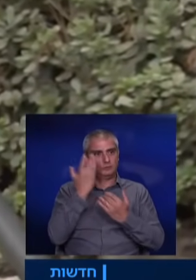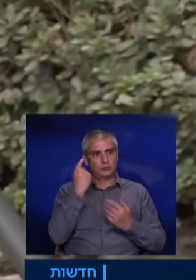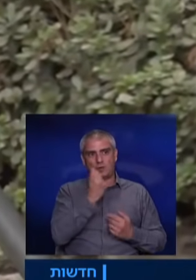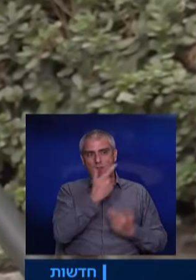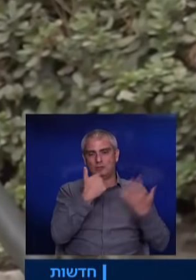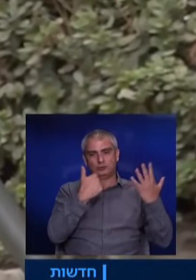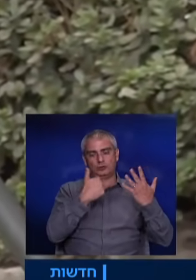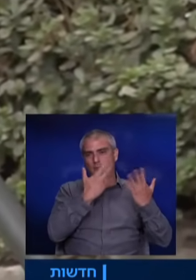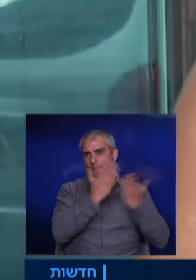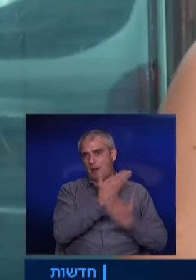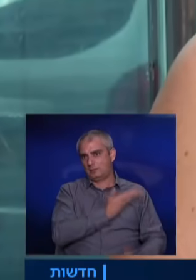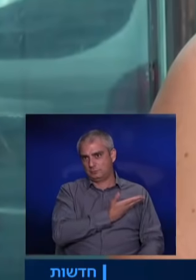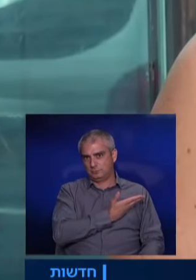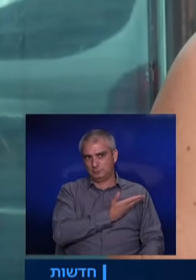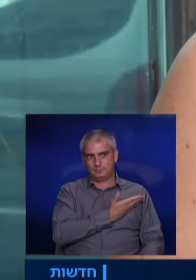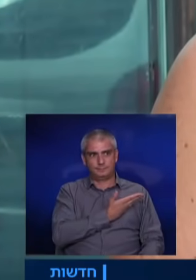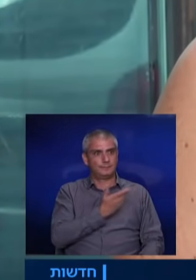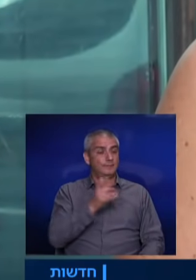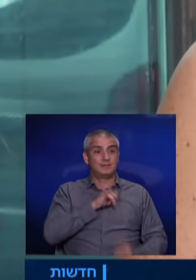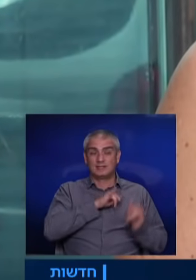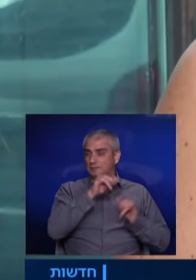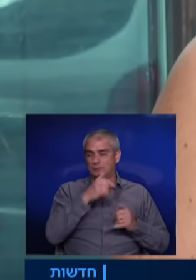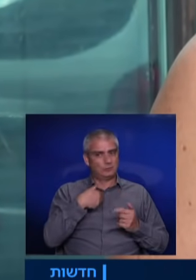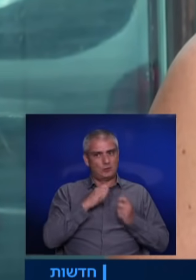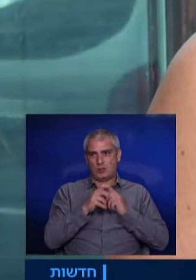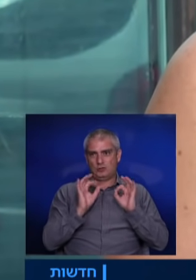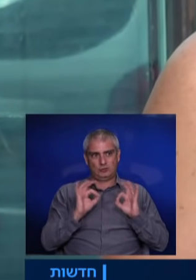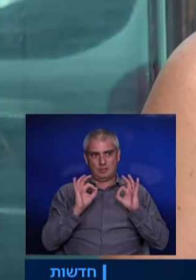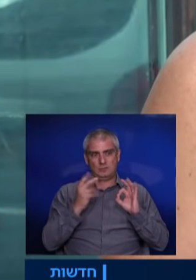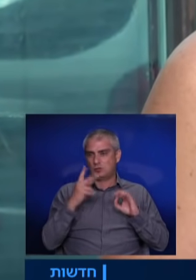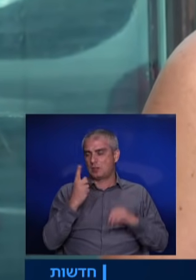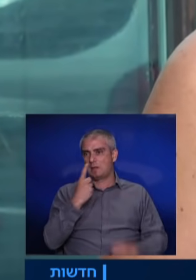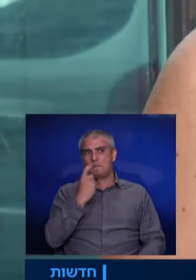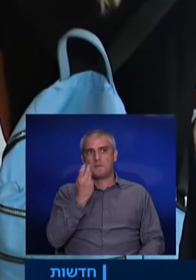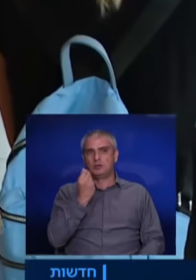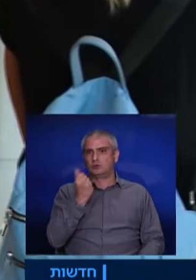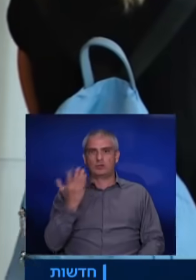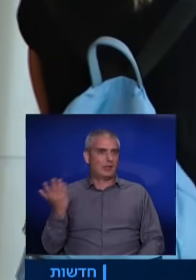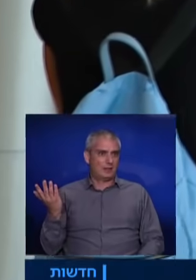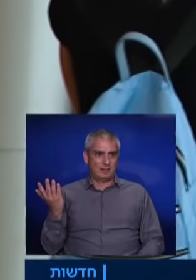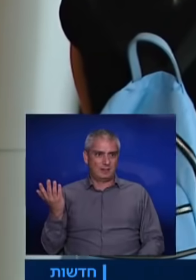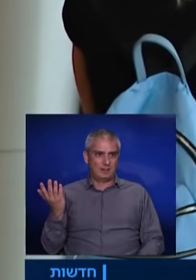לי 6 ימים באילת. על טיסות לא יצא לי לשלם יותר מ-100 שקלים.